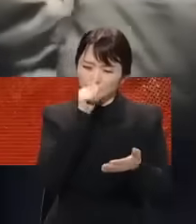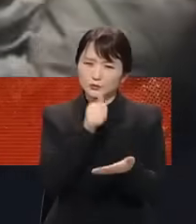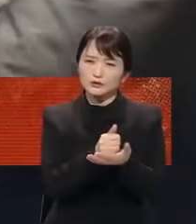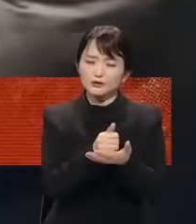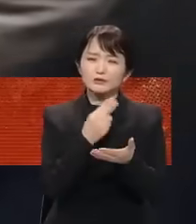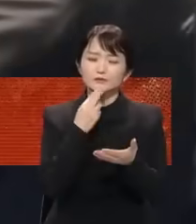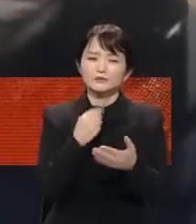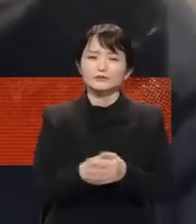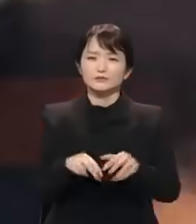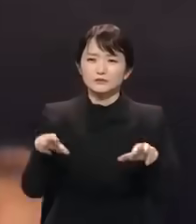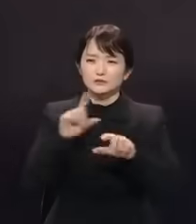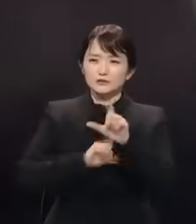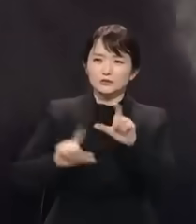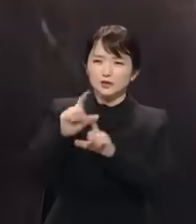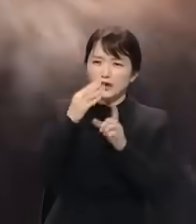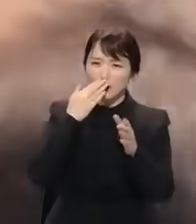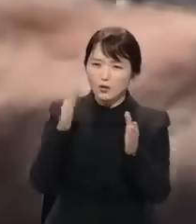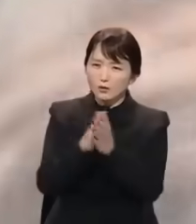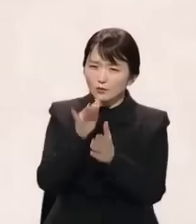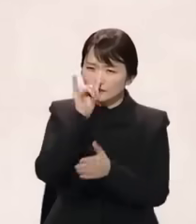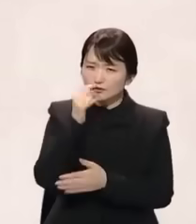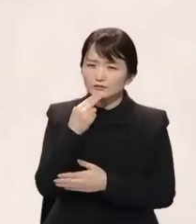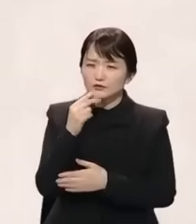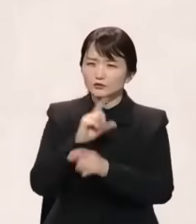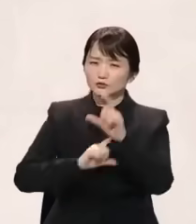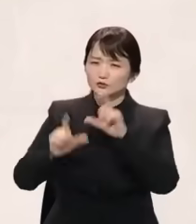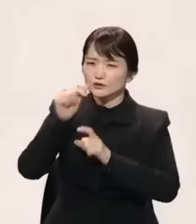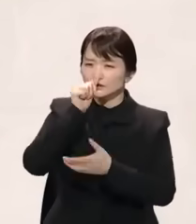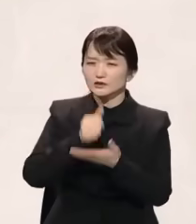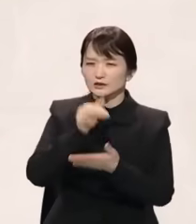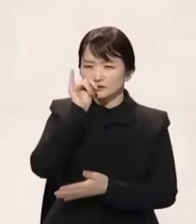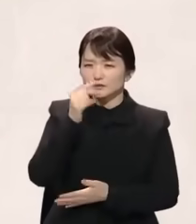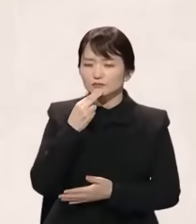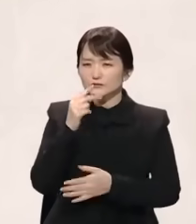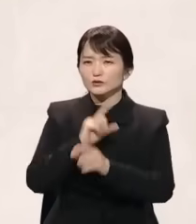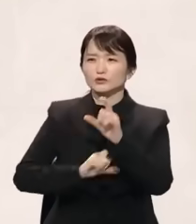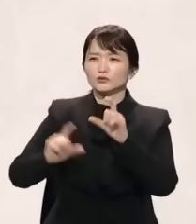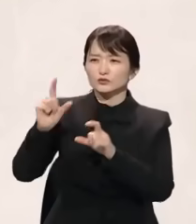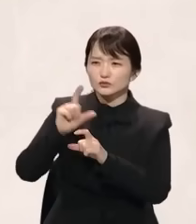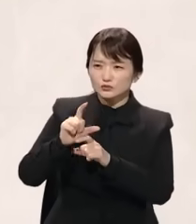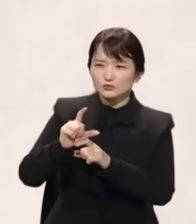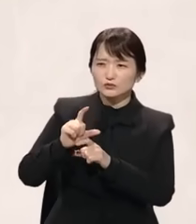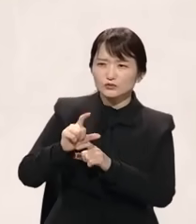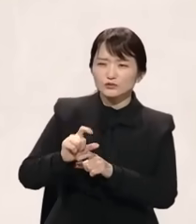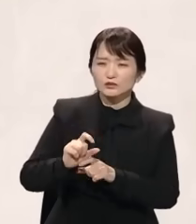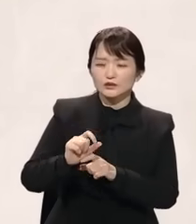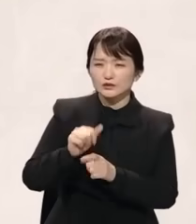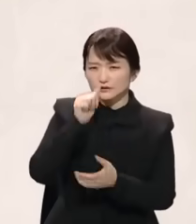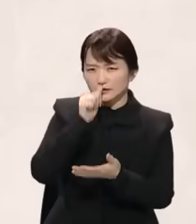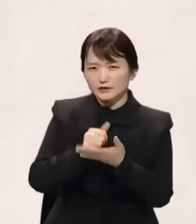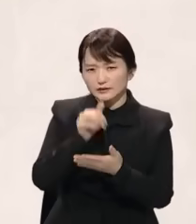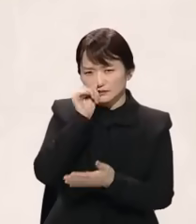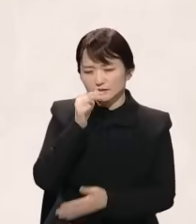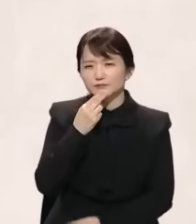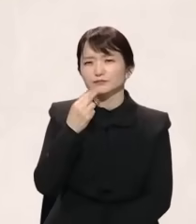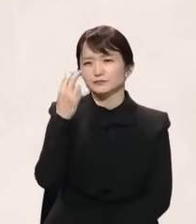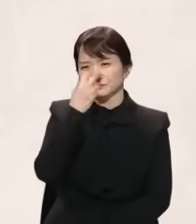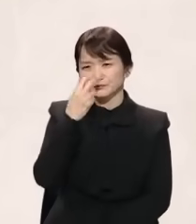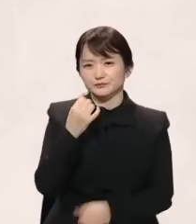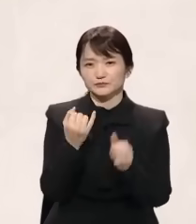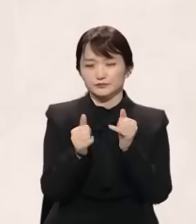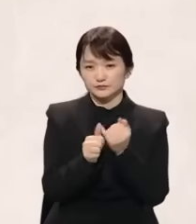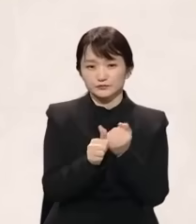지금 이제 추가적으로 공범 여부라 그가 여제 그리고 추가 범행 동기 등을 파악할 예정인데요 지금 중요한 것이 바로이 안내